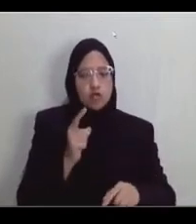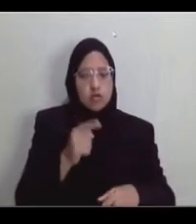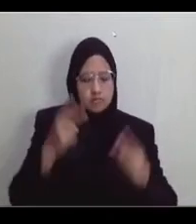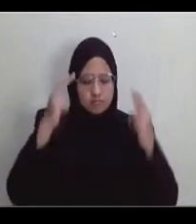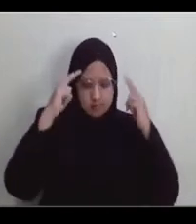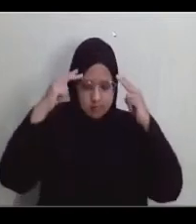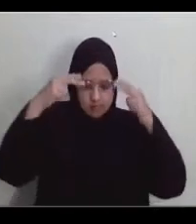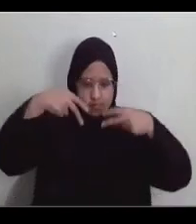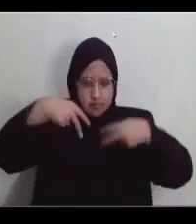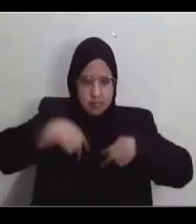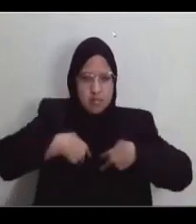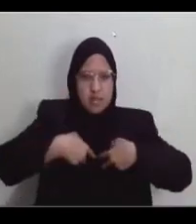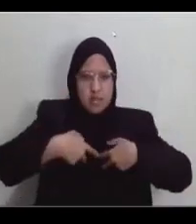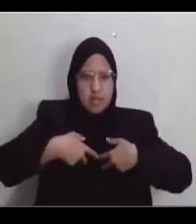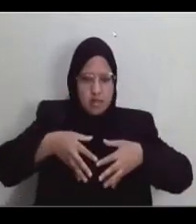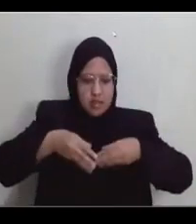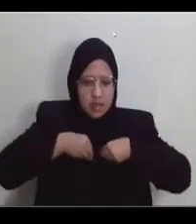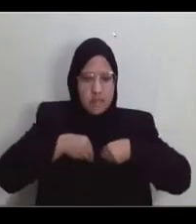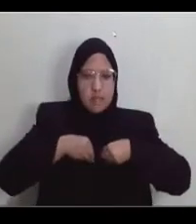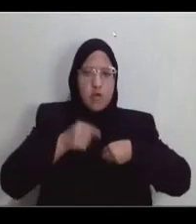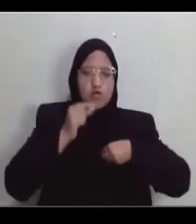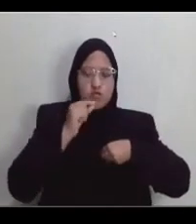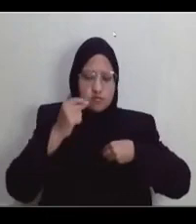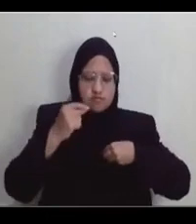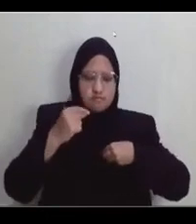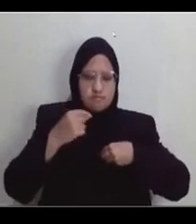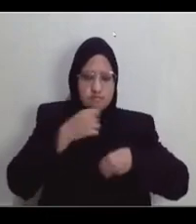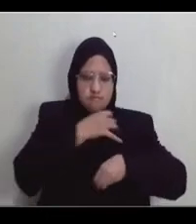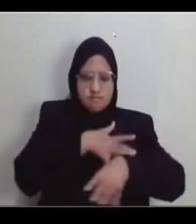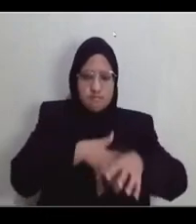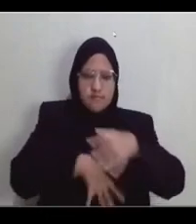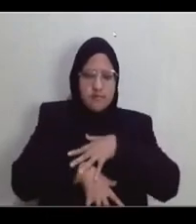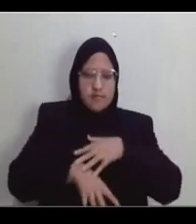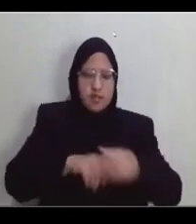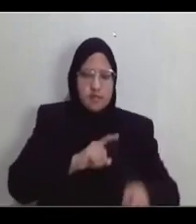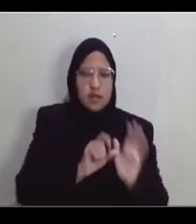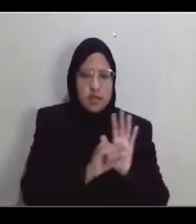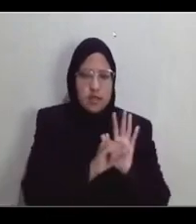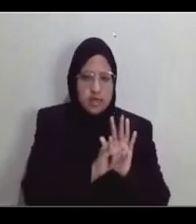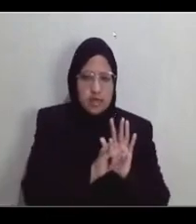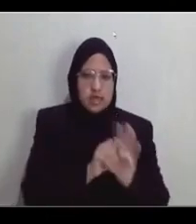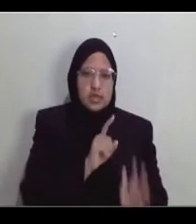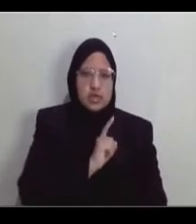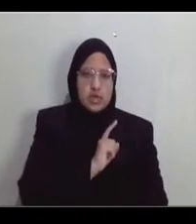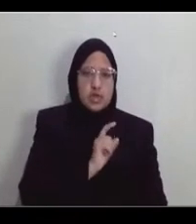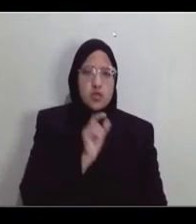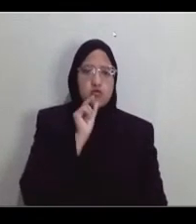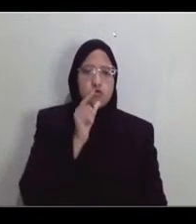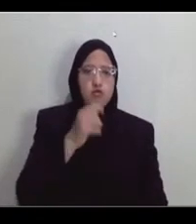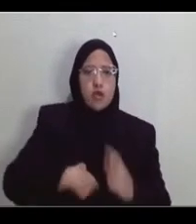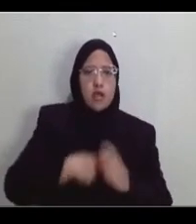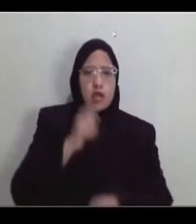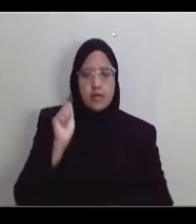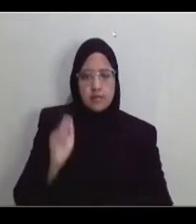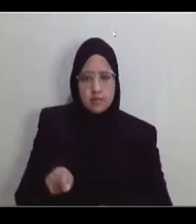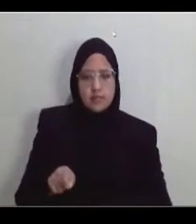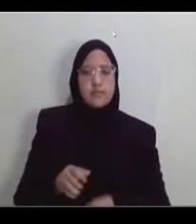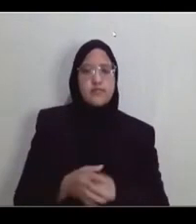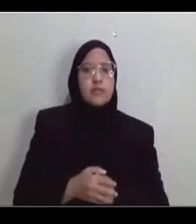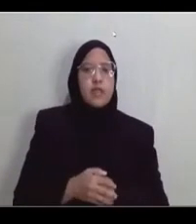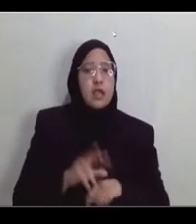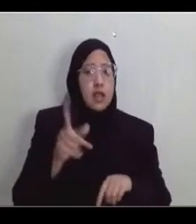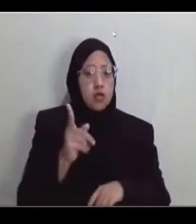mendarah daging ke dalam kepribadian setiap hakim konstitusi sebab tanpa internalisasi demikian dapat dipastikan hakim